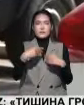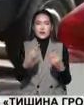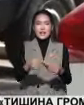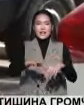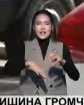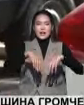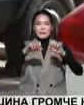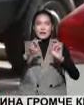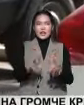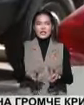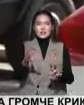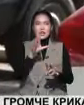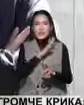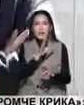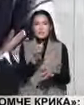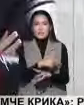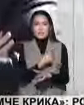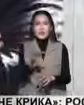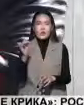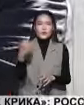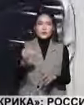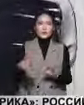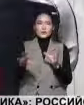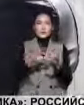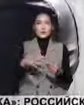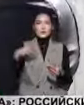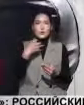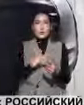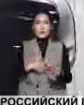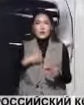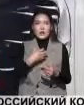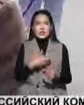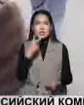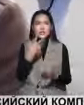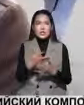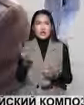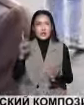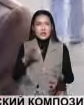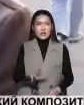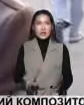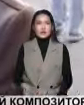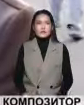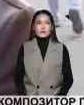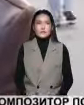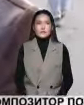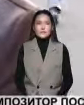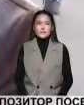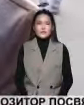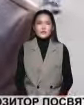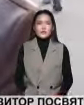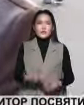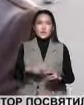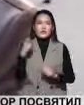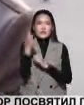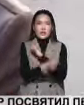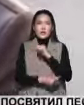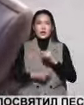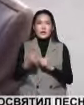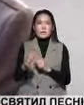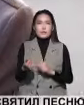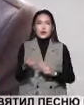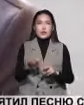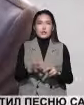специалистов. Растерянные медики, среди которых в основном узкие специалисты, такого не ожидали. Когда мы все заселялись, у нас не было таких каких определенных требований, что